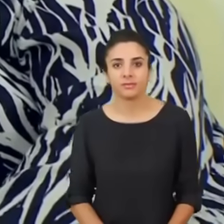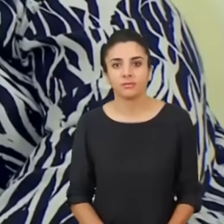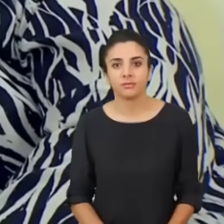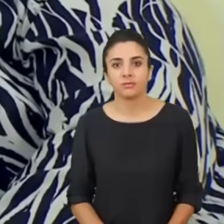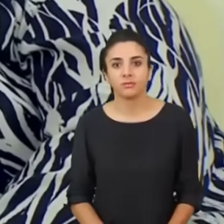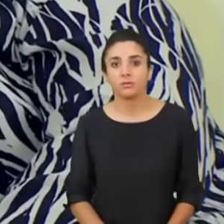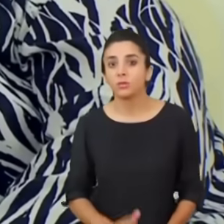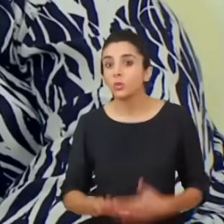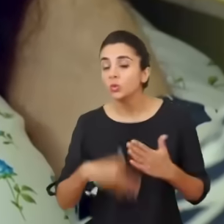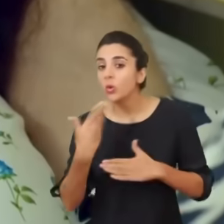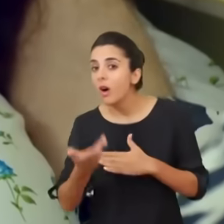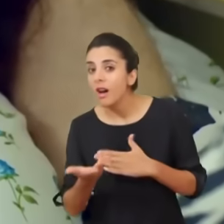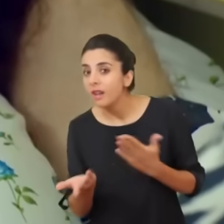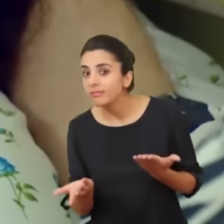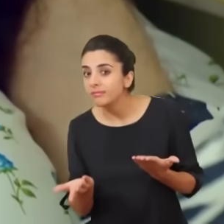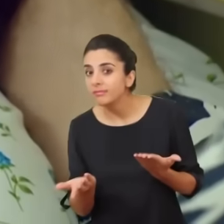Sonra?